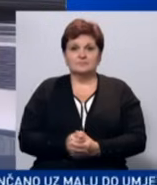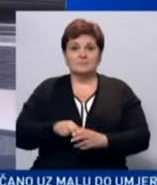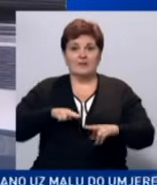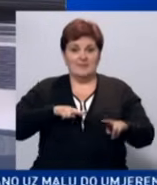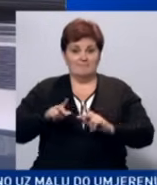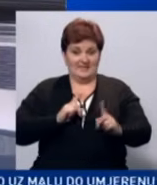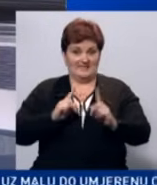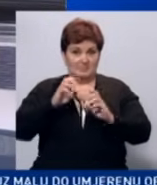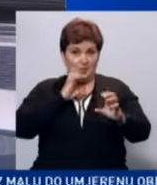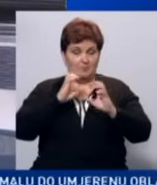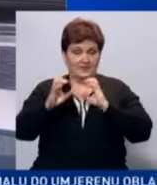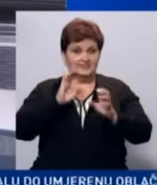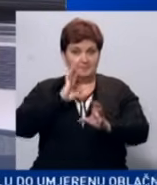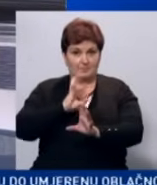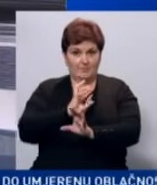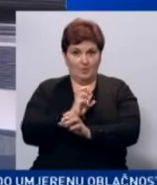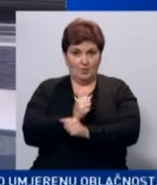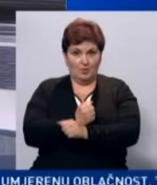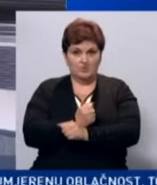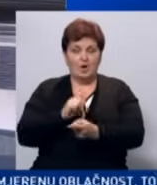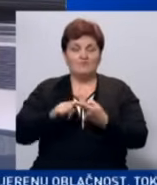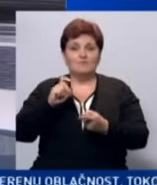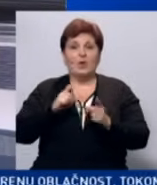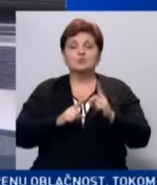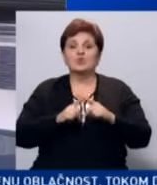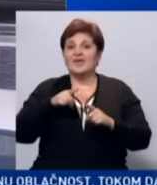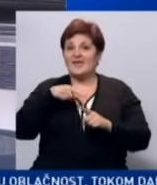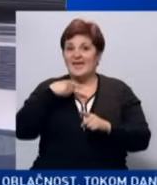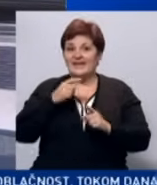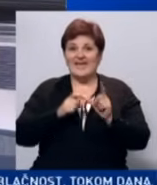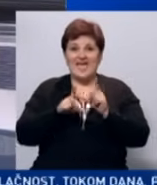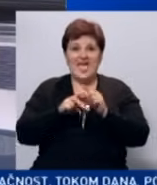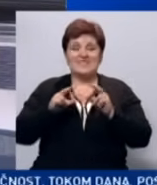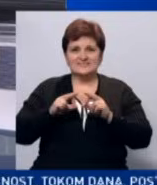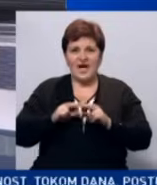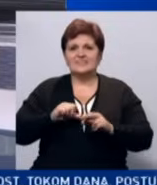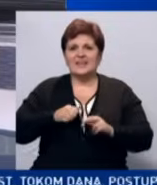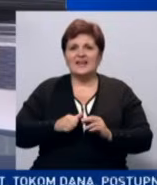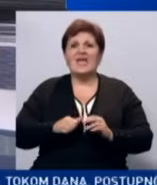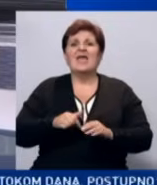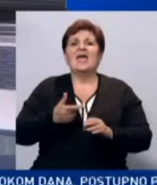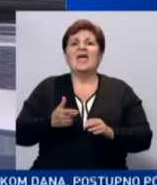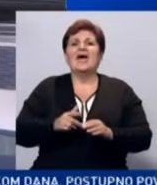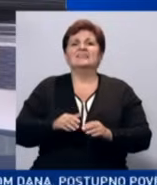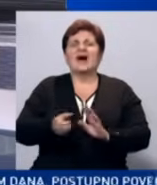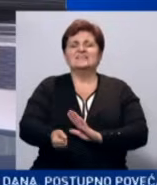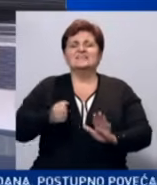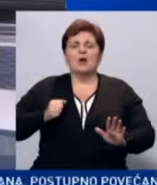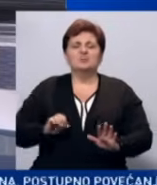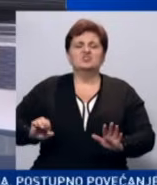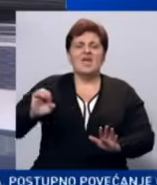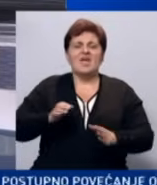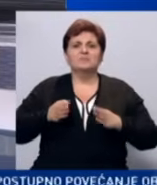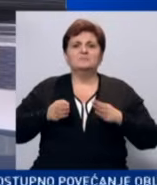Ministar saobraćaja i komunikacija Bosne i Hercegovine Edin Forto naveo je da je SDA odlučila da zakoči evropski put i uskrati